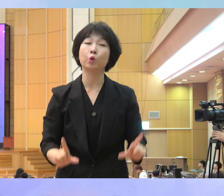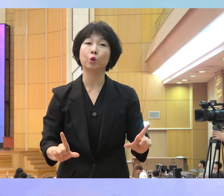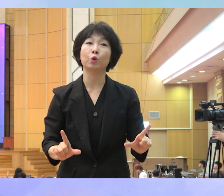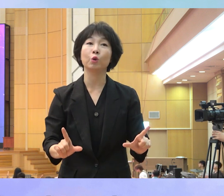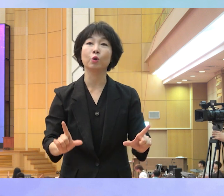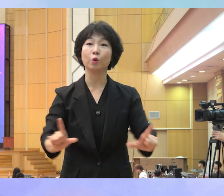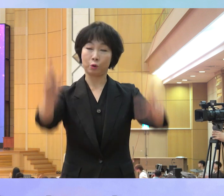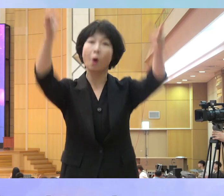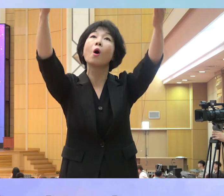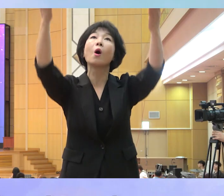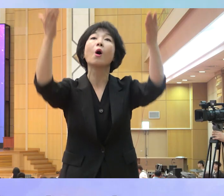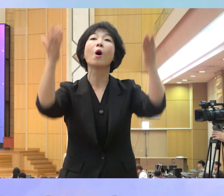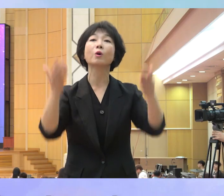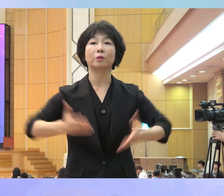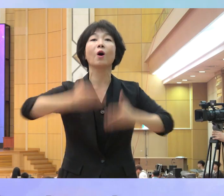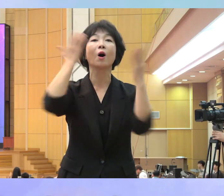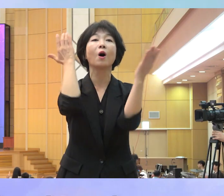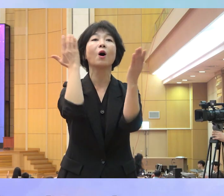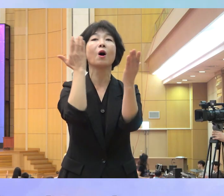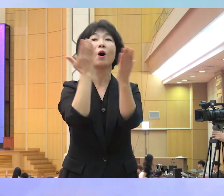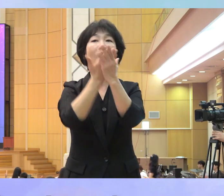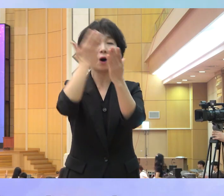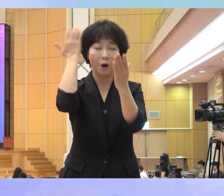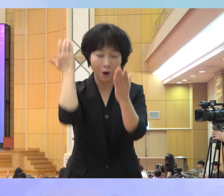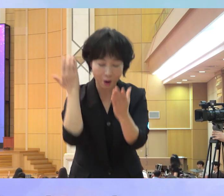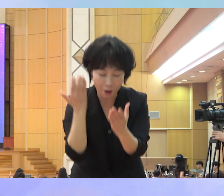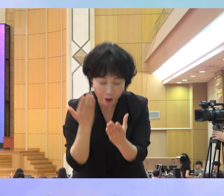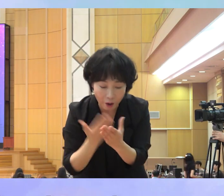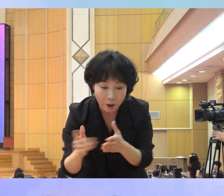생활 주소서.